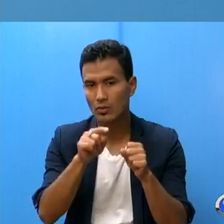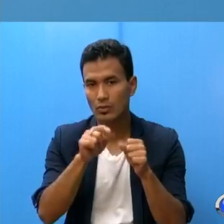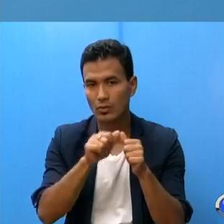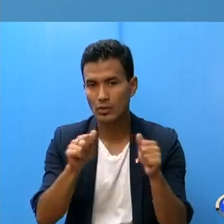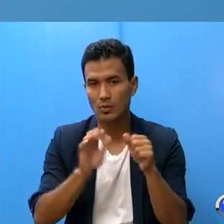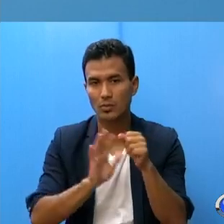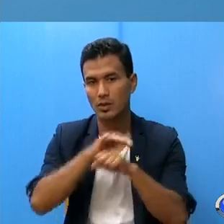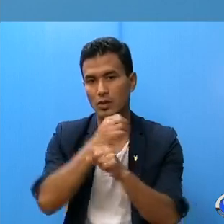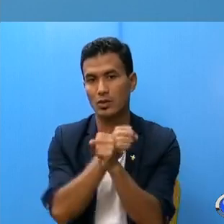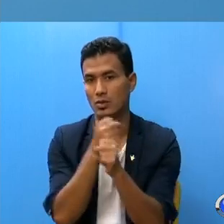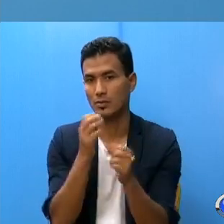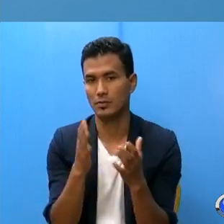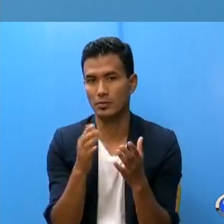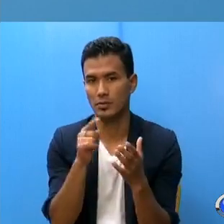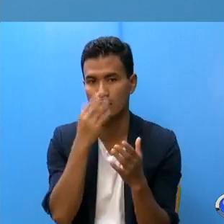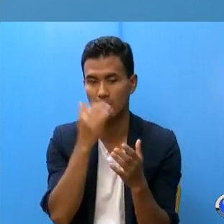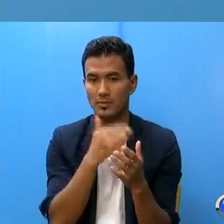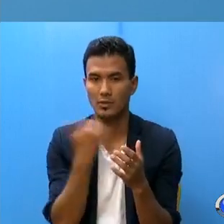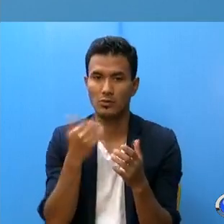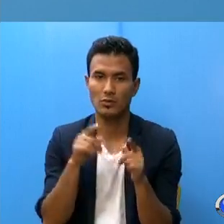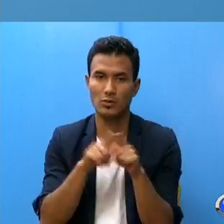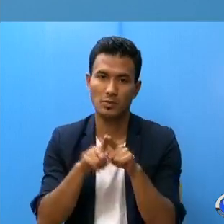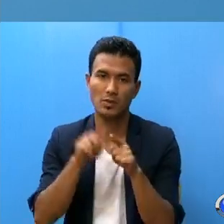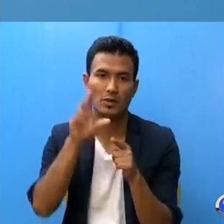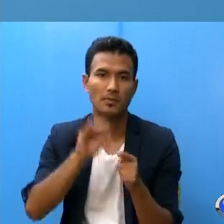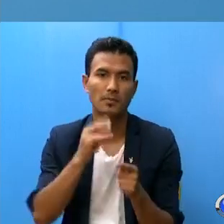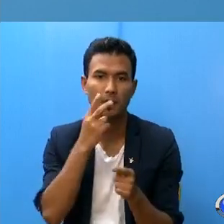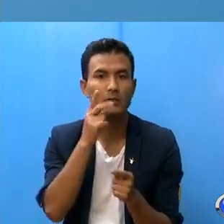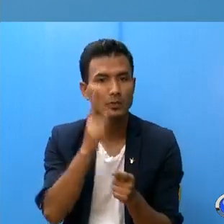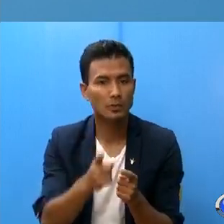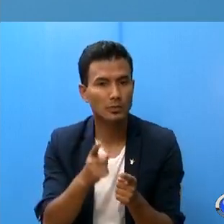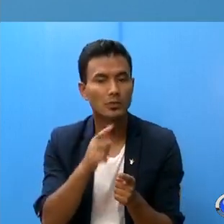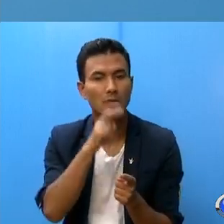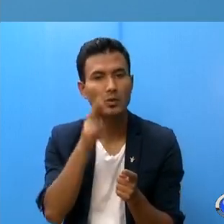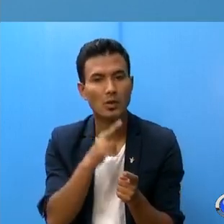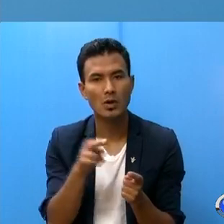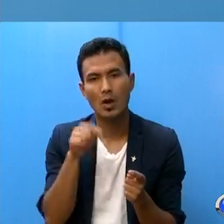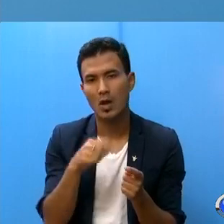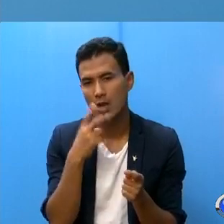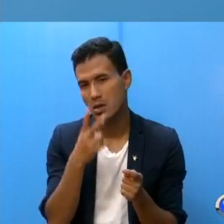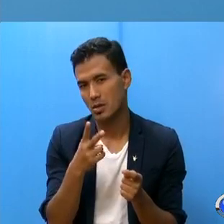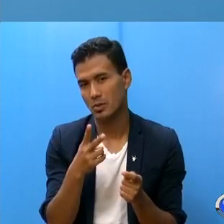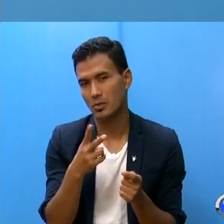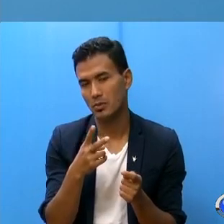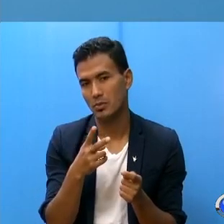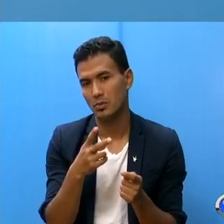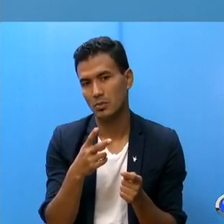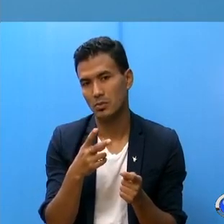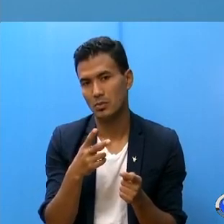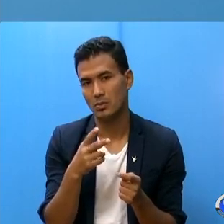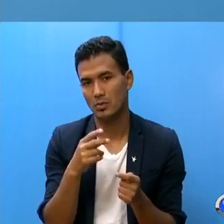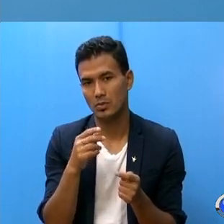आयरिक्स्ण न परेको बारा मोटाल्टी सोत हो पनी कम देख्याको हो और अले फिरी आरको कुराय की वंचा